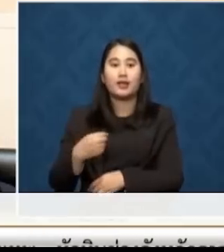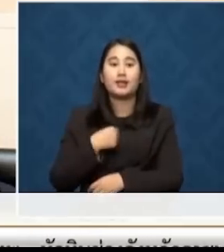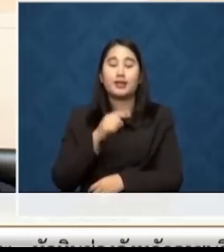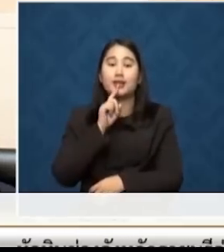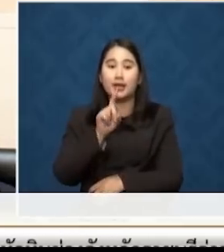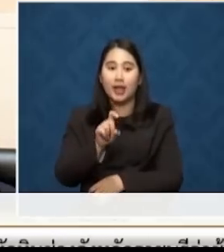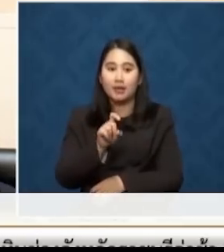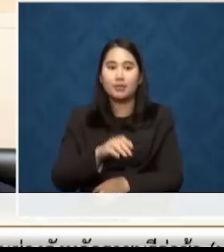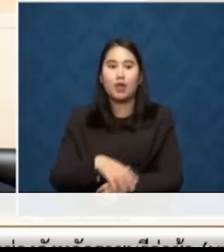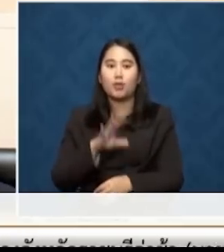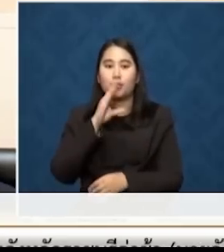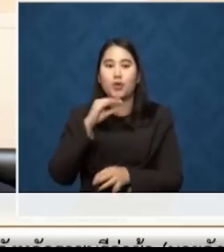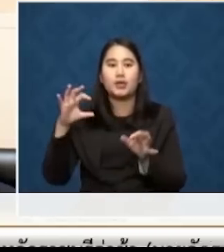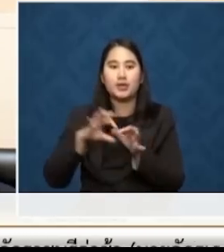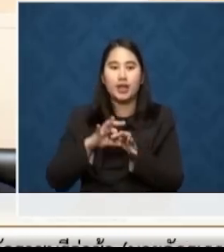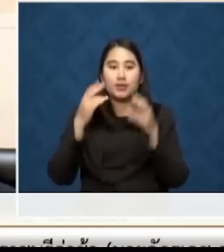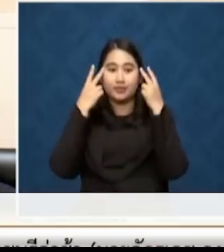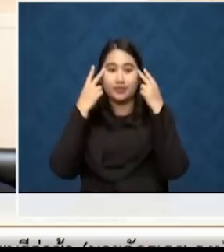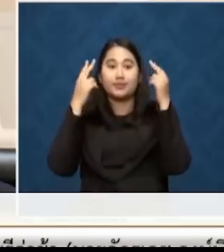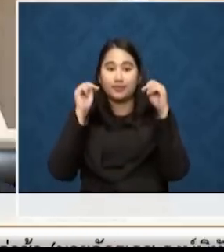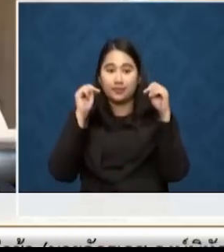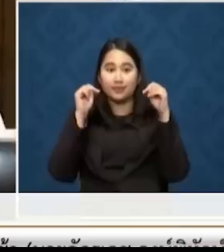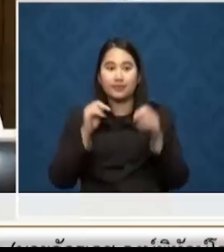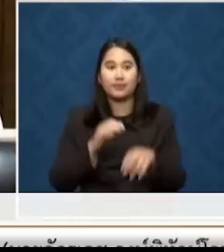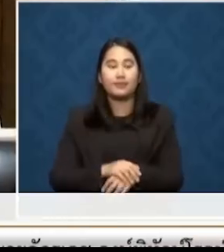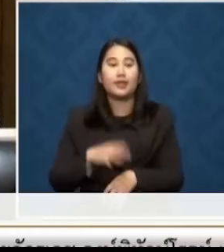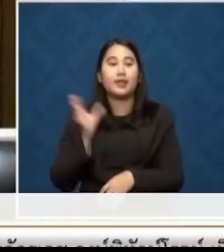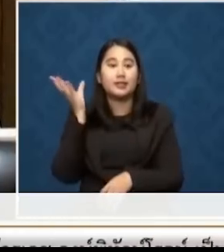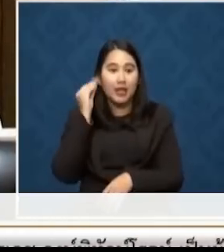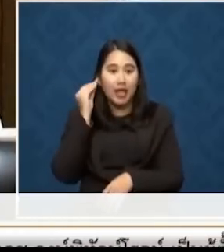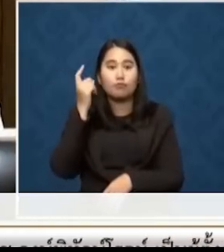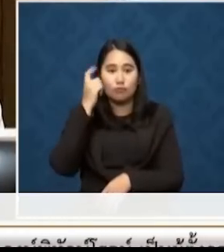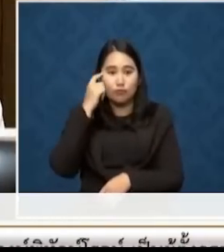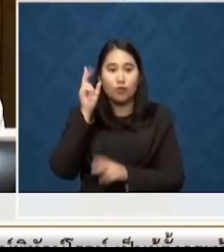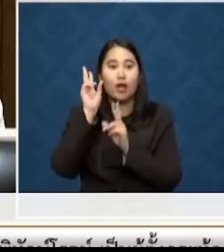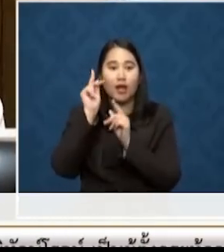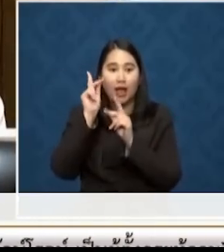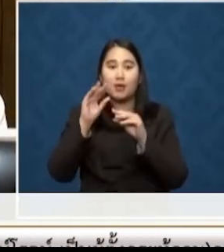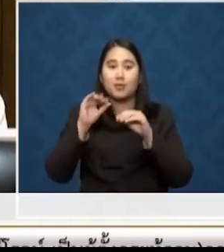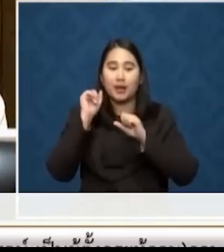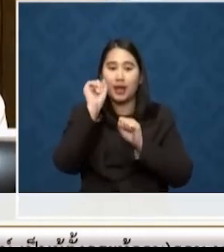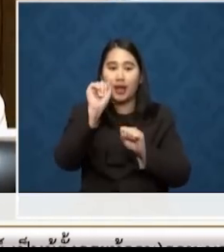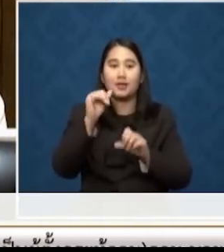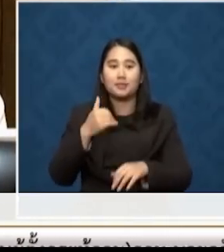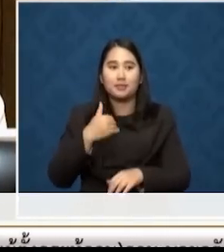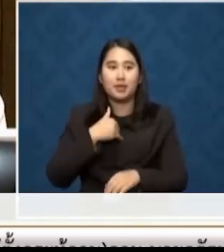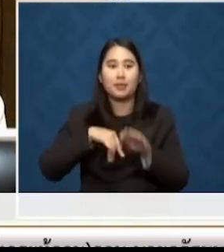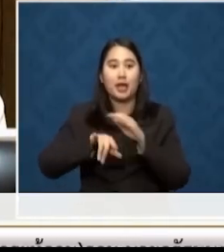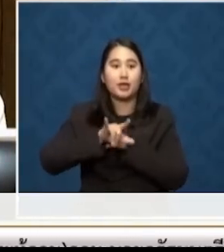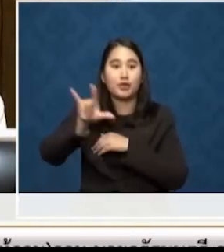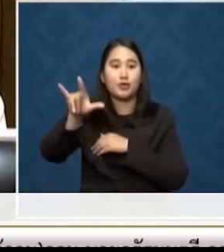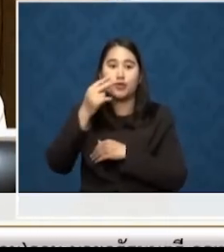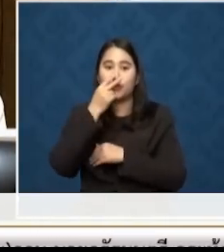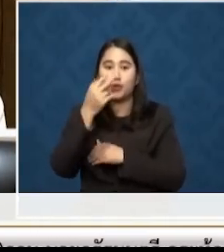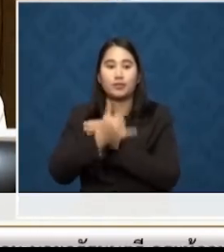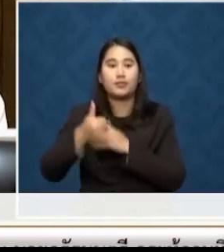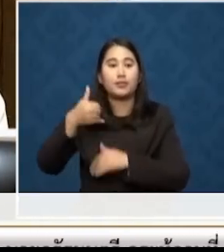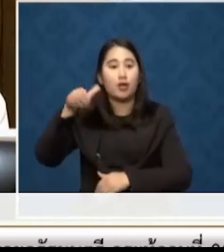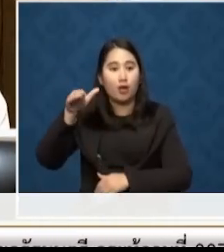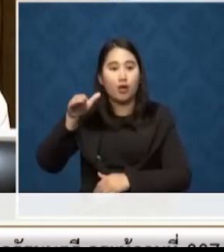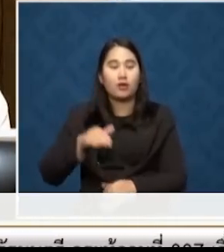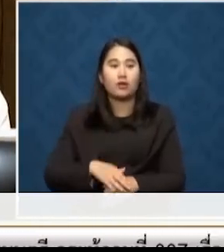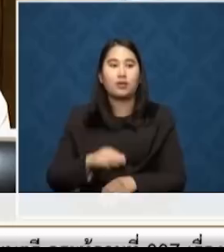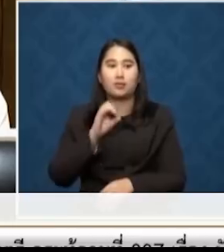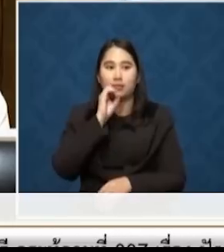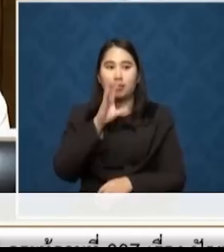อยู่นะคะมีการพาดพิงถึงท่านนายกรัฐมนตรีทราบก็ทราบข่าวก็ออกทุกสื่อว่าตอนนี้ท่านเดินทางไปดูงานที่ต่างประเทศแล้วก็มอบหม